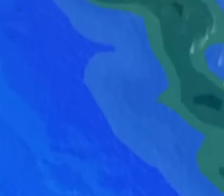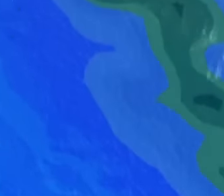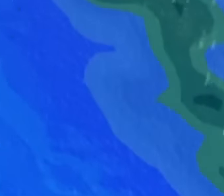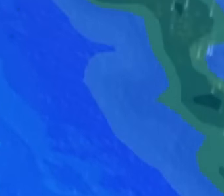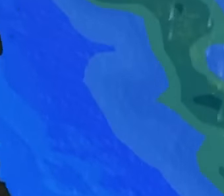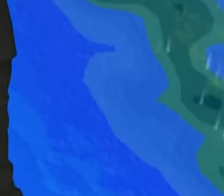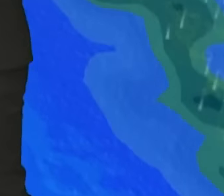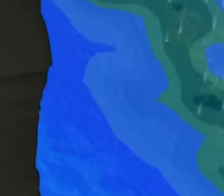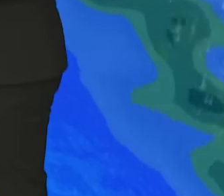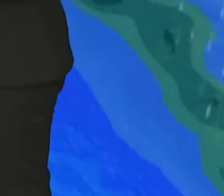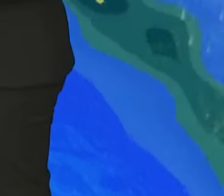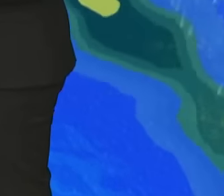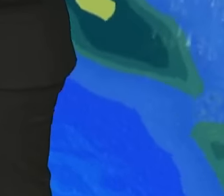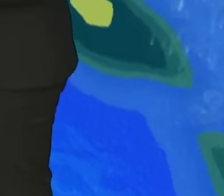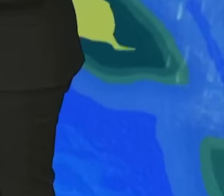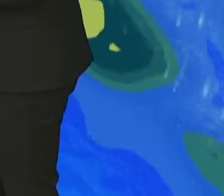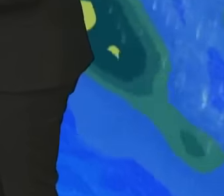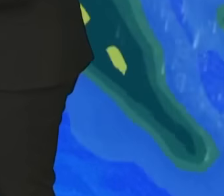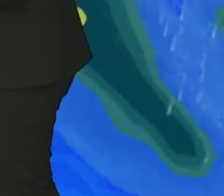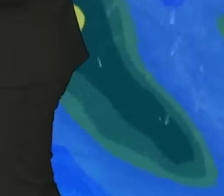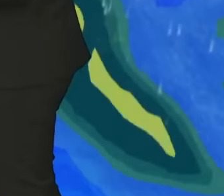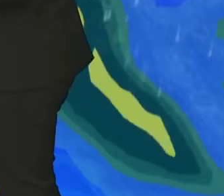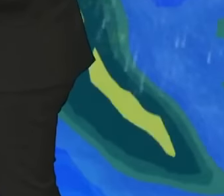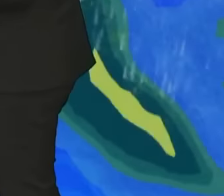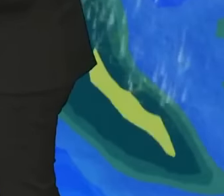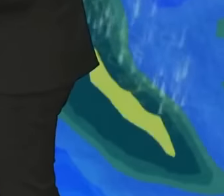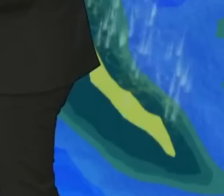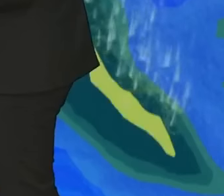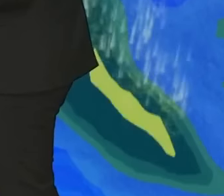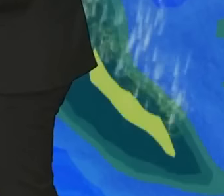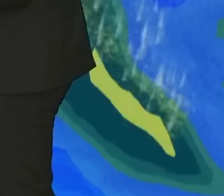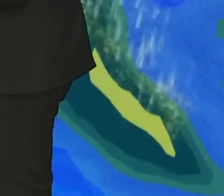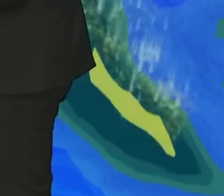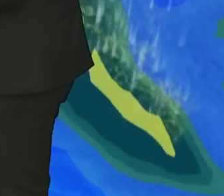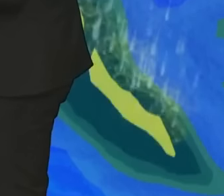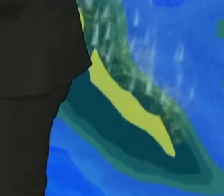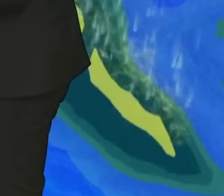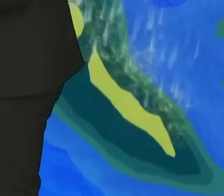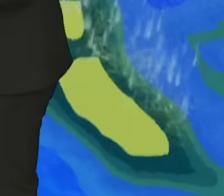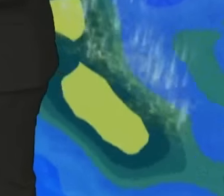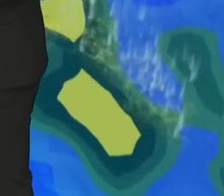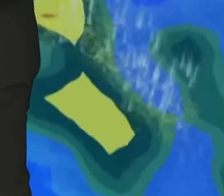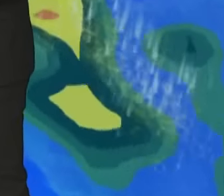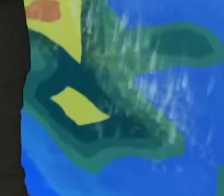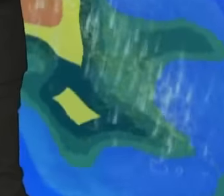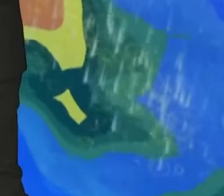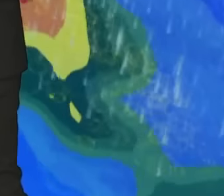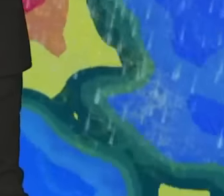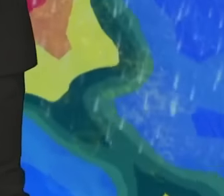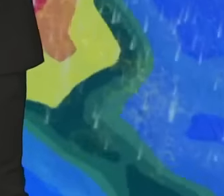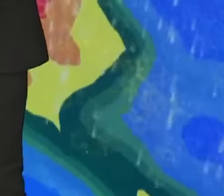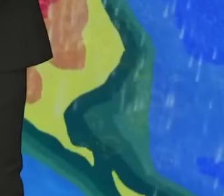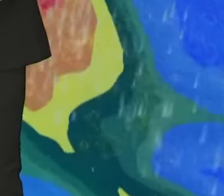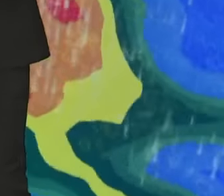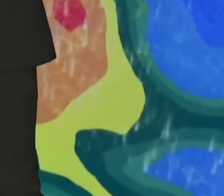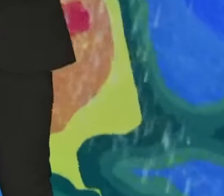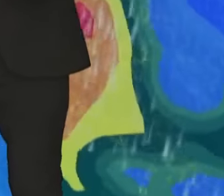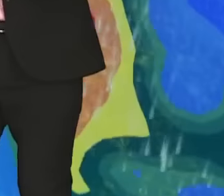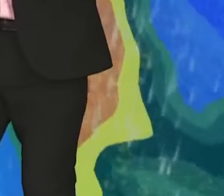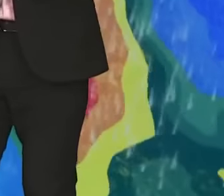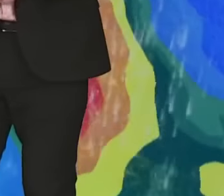bandang umaga. Sa tanghali, meron na rin malalakas na ulan sa may Surigao del Sur at Davao Oriental. At mas maraming lugar pa sa Mindanao ang uulanin